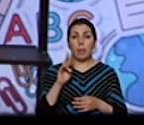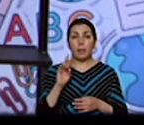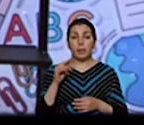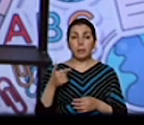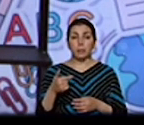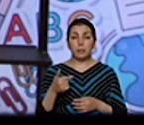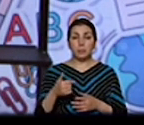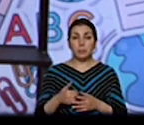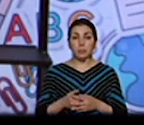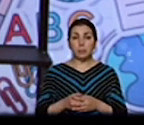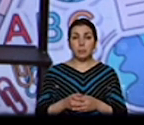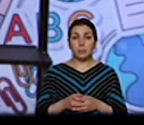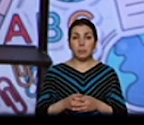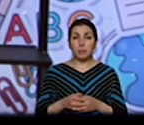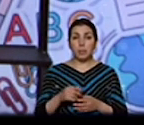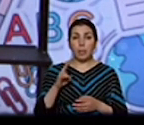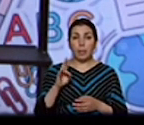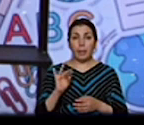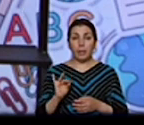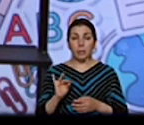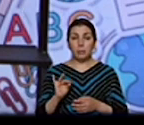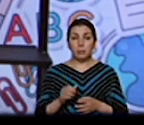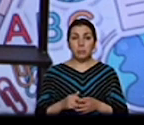ning, ni,